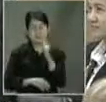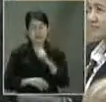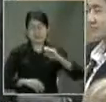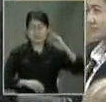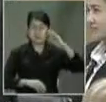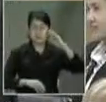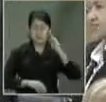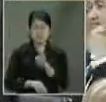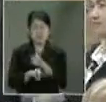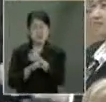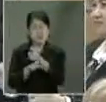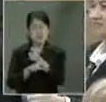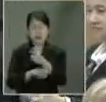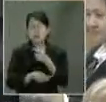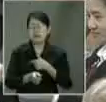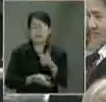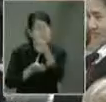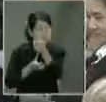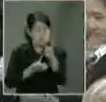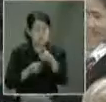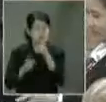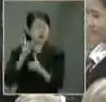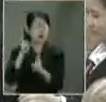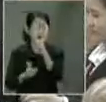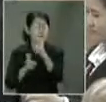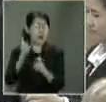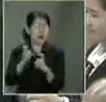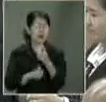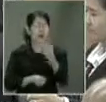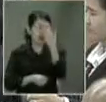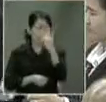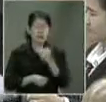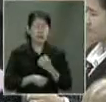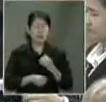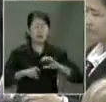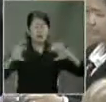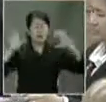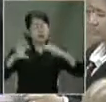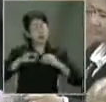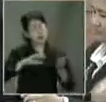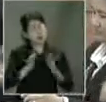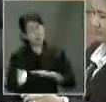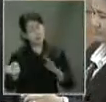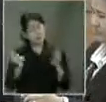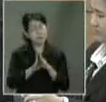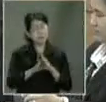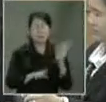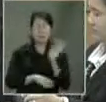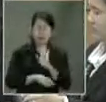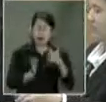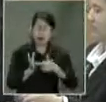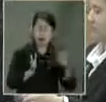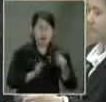น่นอนเพราะหวงแหนอำนาจไม่อยากจะให้อำนาจสูญเสียไปท่านประธาน